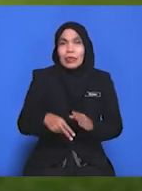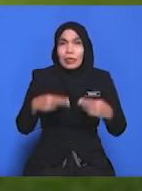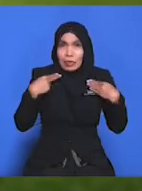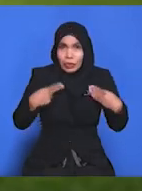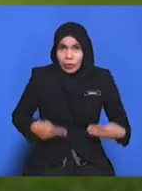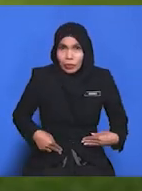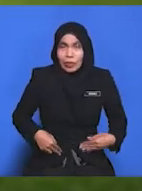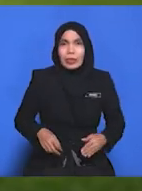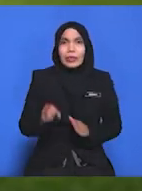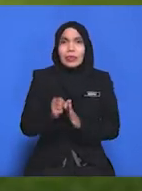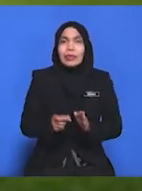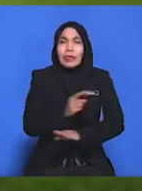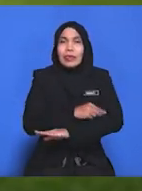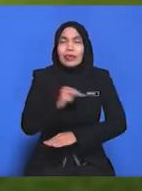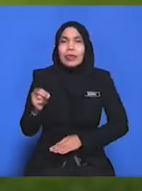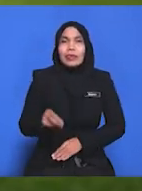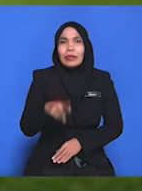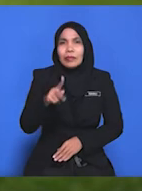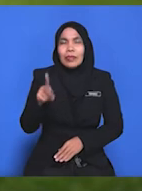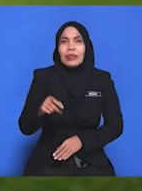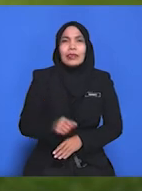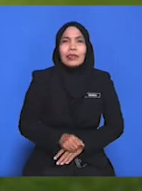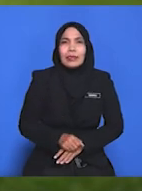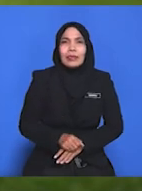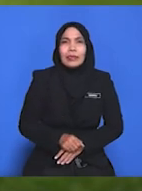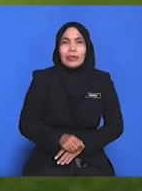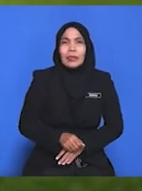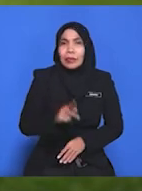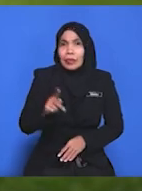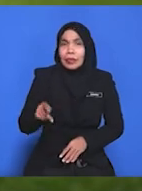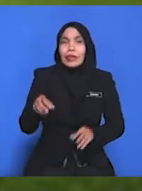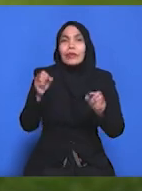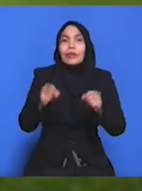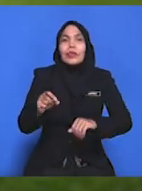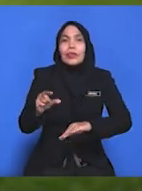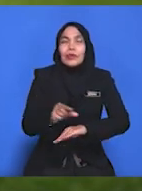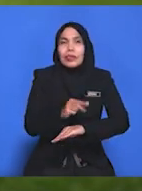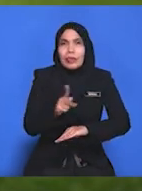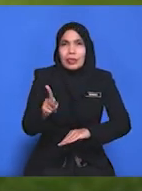Saya mendoakan pelajar-pelajar dapat mempraktikkan ilmu yang diperolehi.